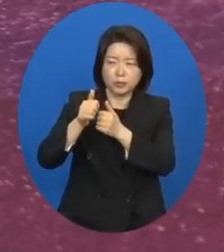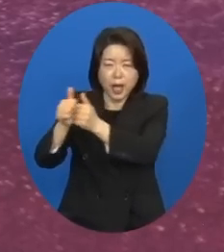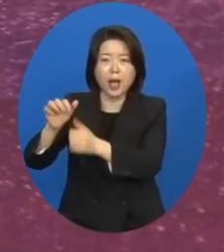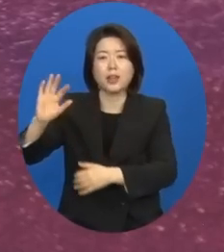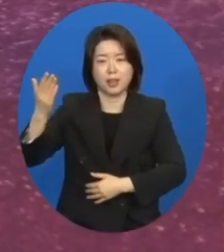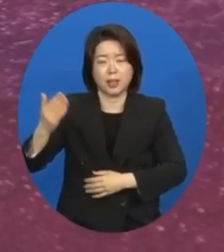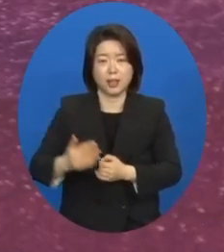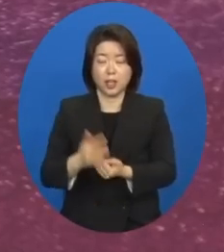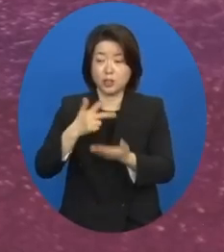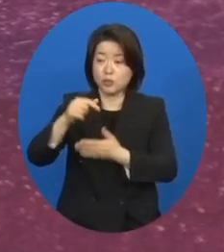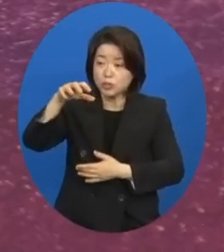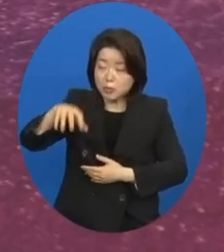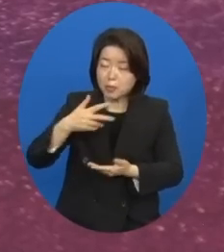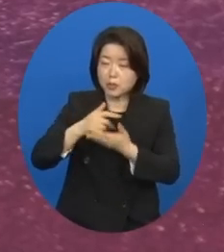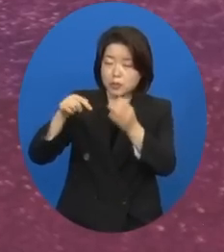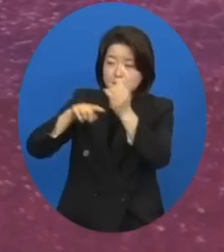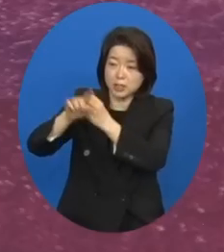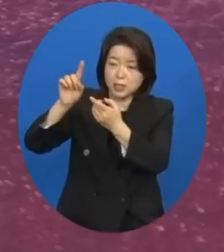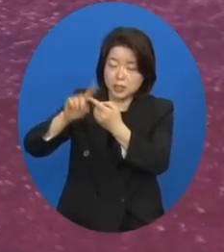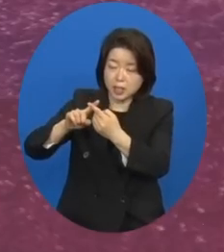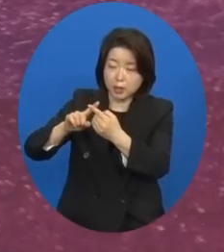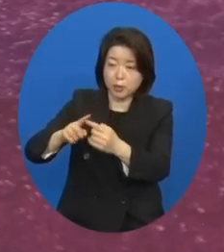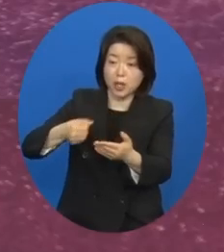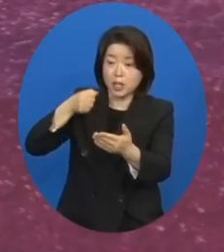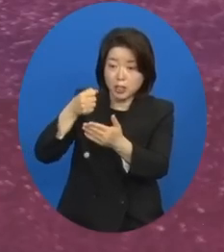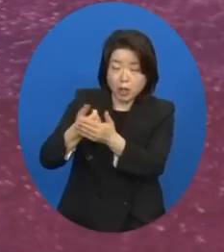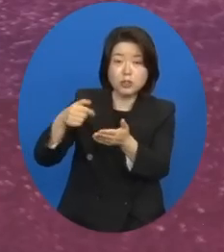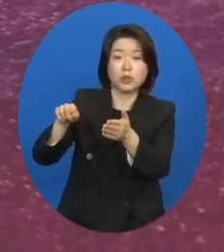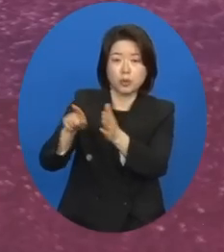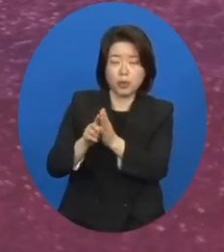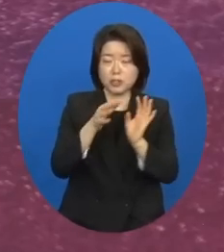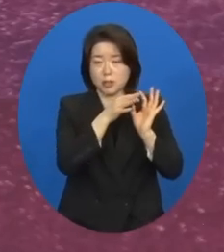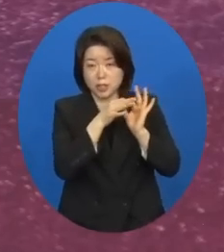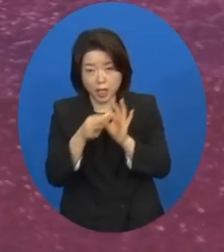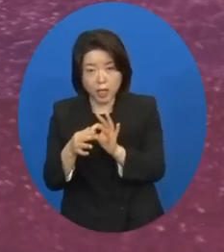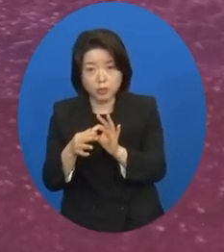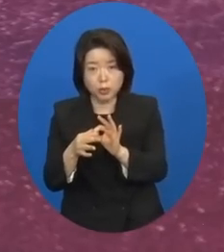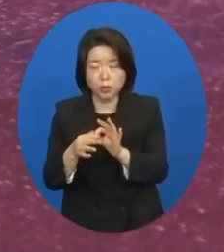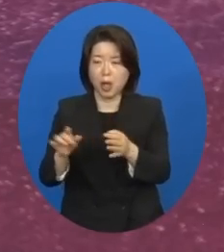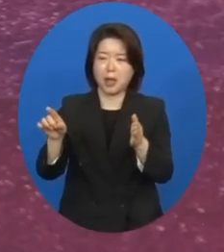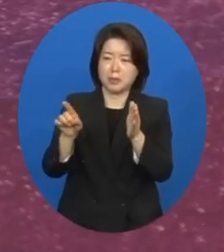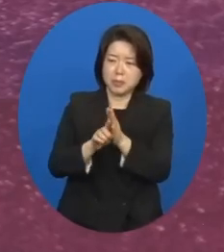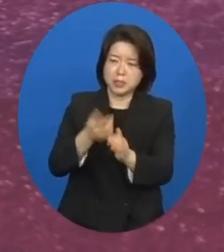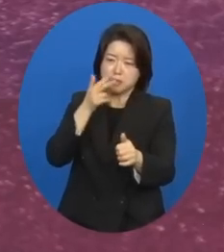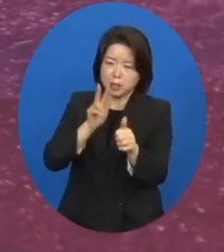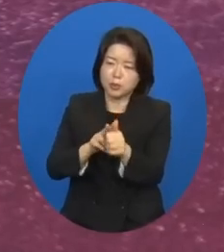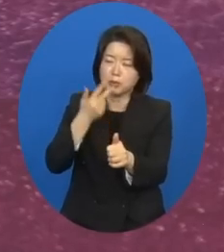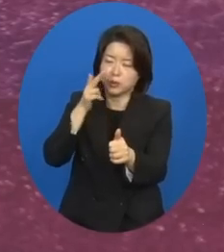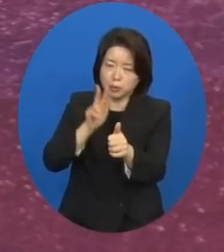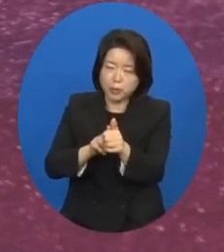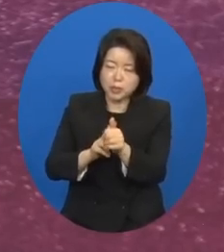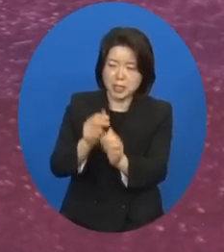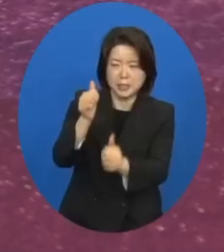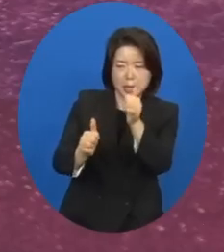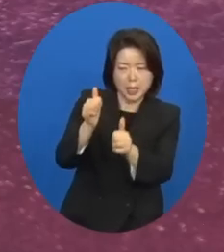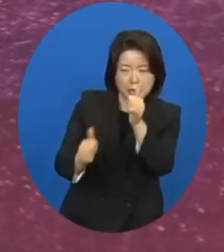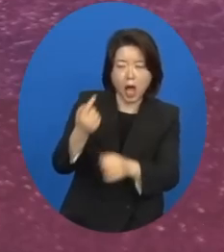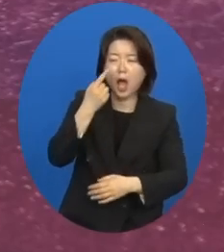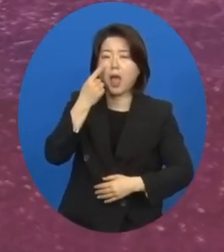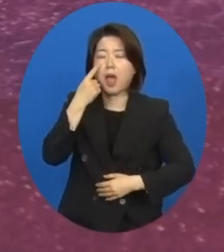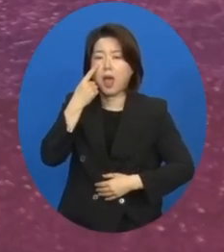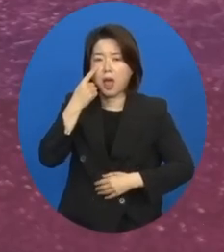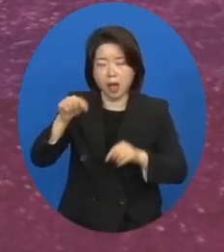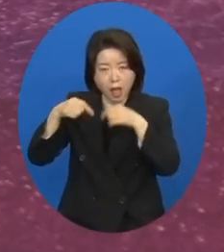앞에서 주님 뜻대로 선택하고 결정하기 위해서 끊임없이 믿음의 도전을, 믿음의 훈련을 해야 된다는